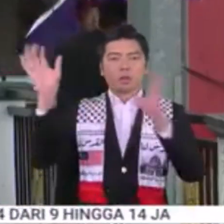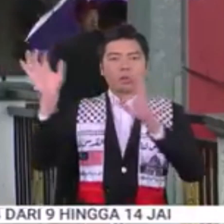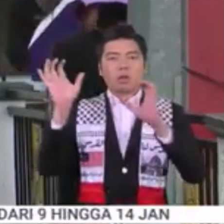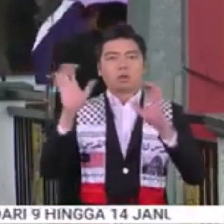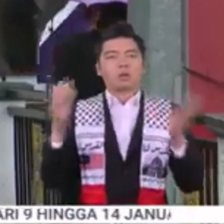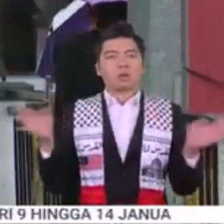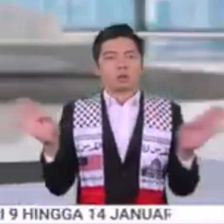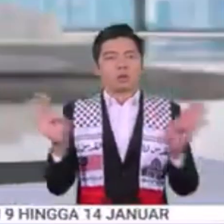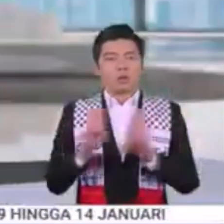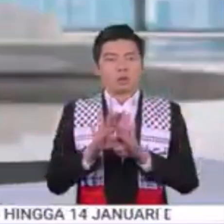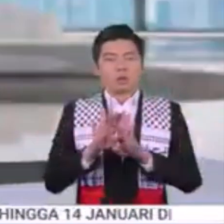melanda Johor hingga esok